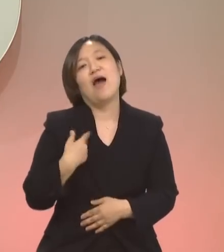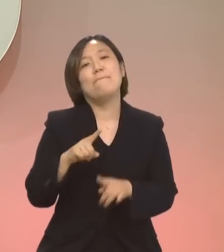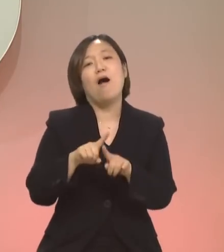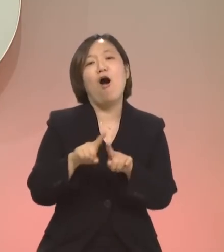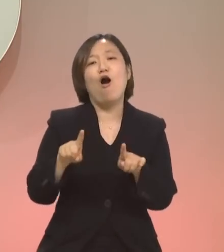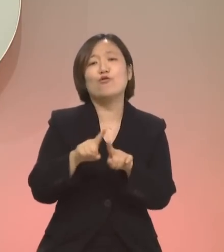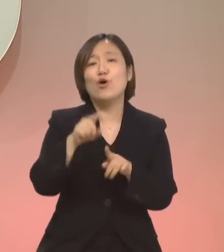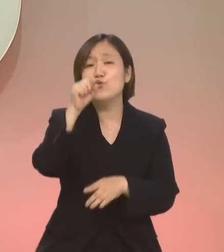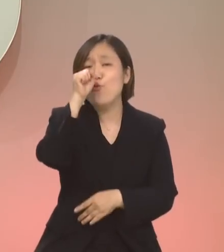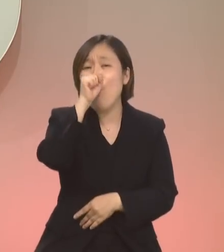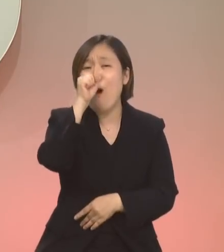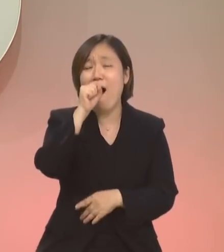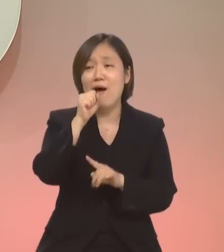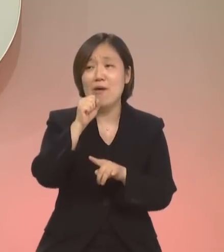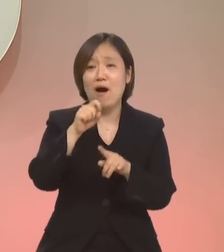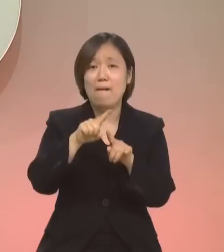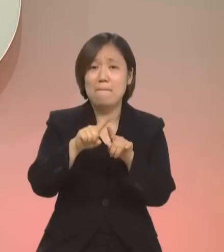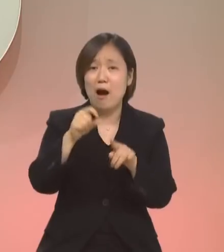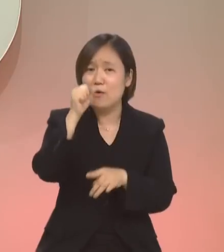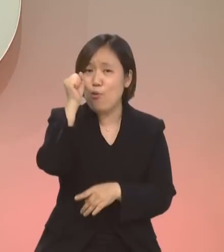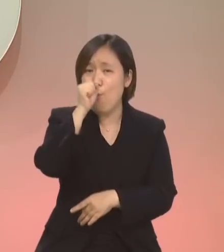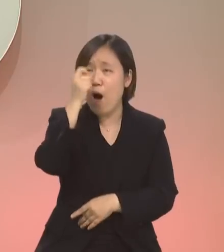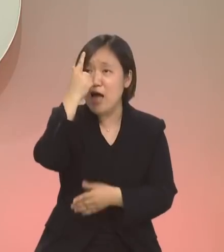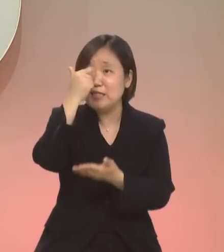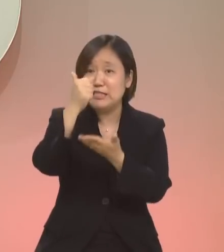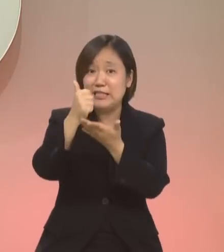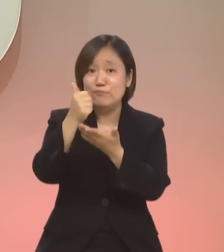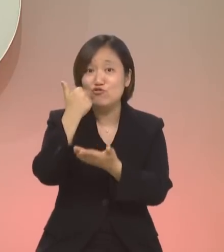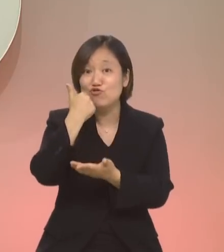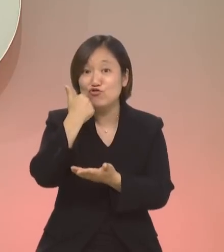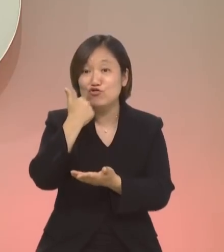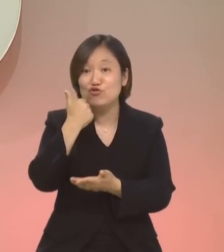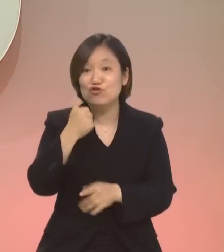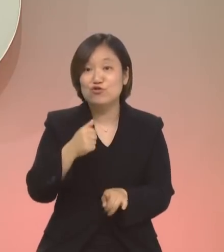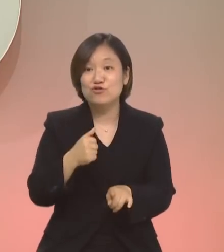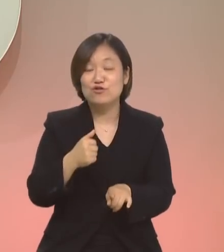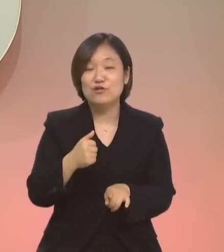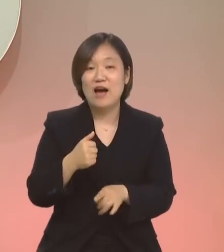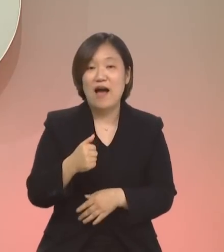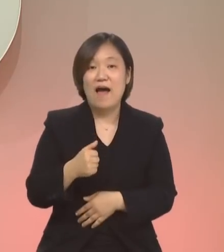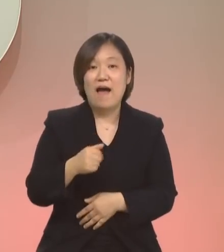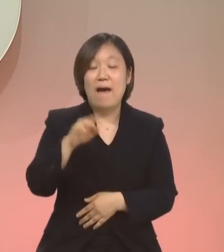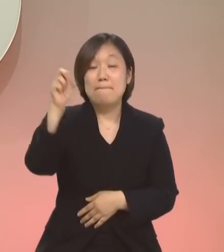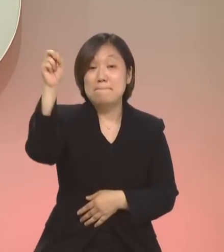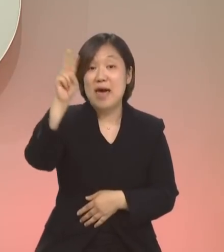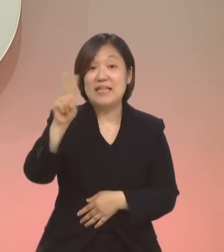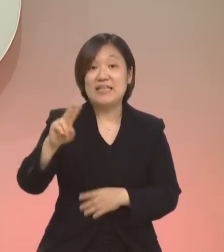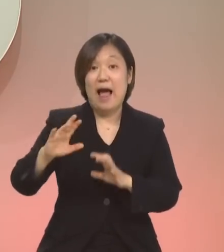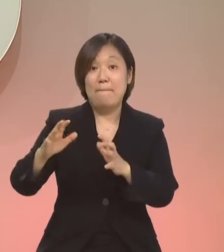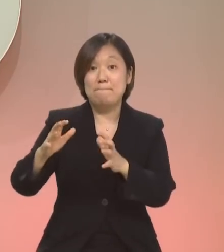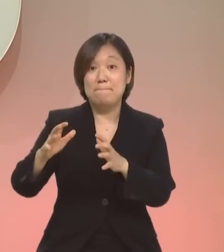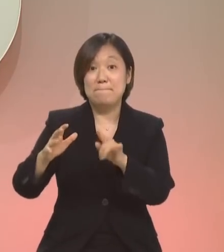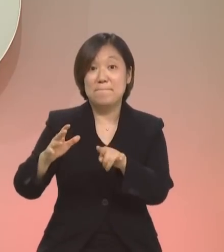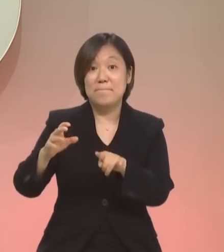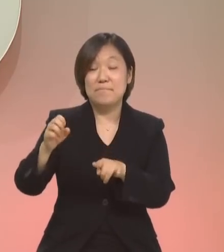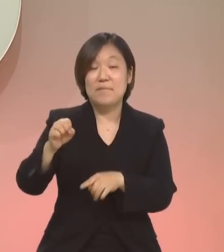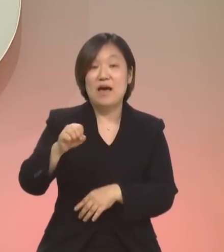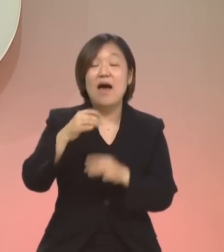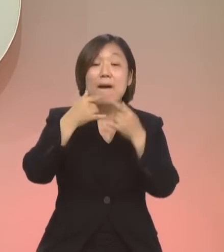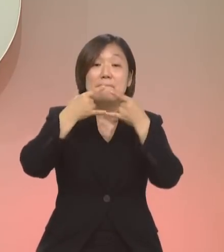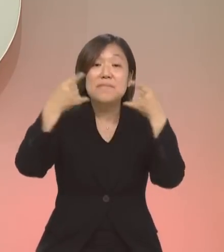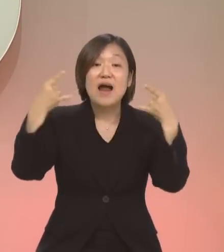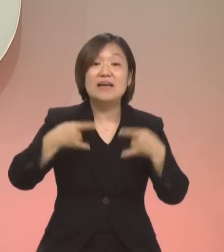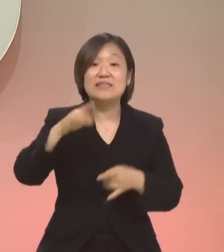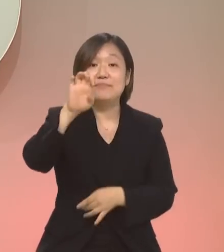존경하던 베트남 출신 그리고 프랑스의 플럼 빌리지에 그런 거기서 활동하신